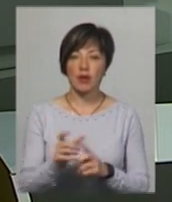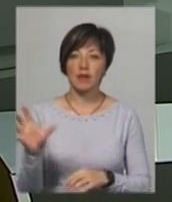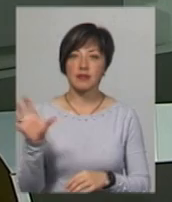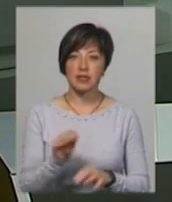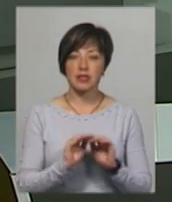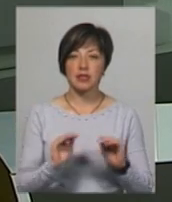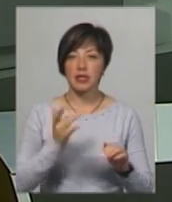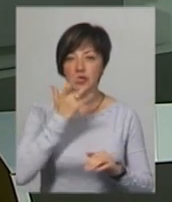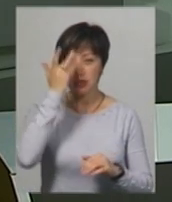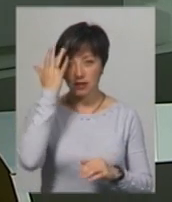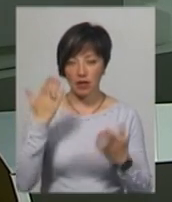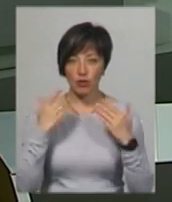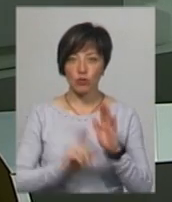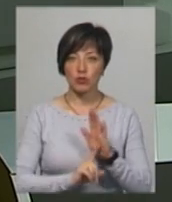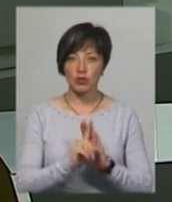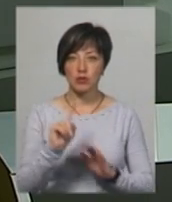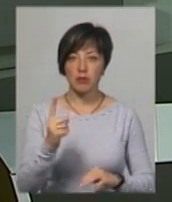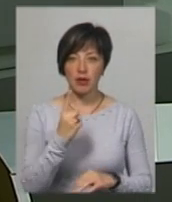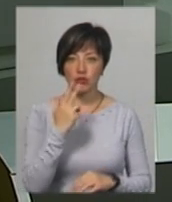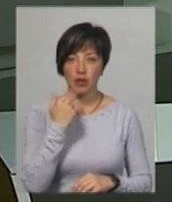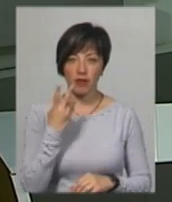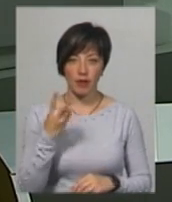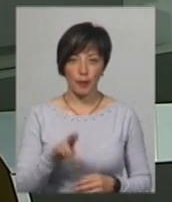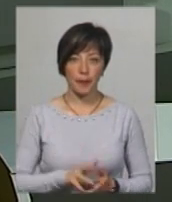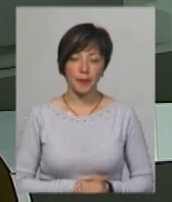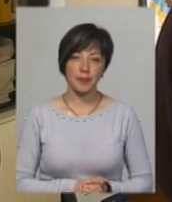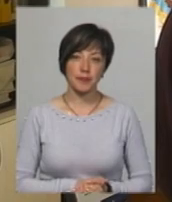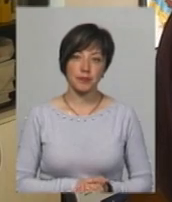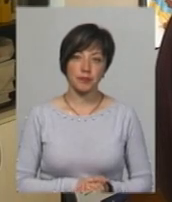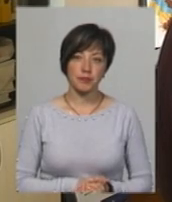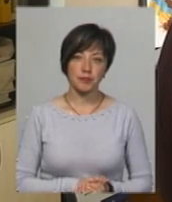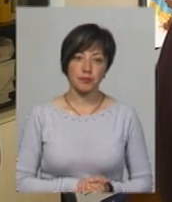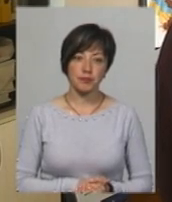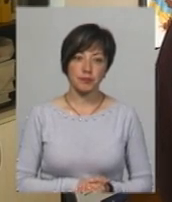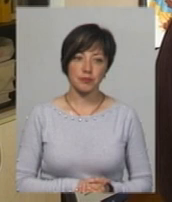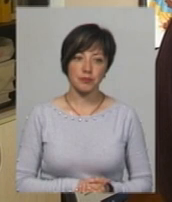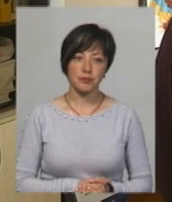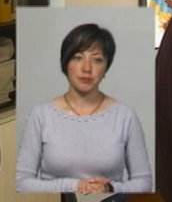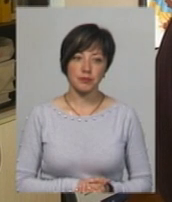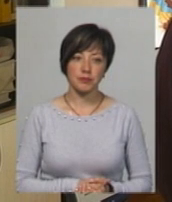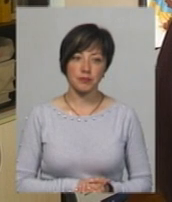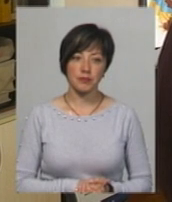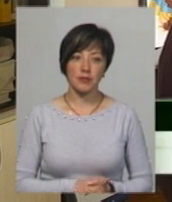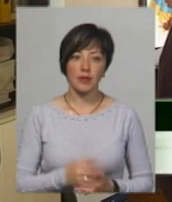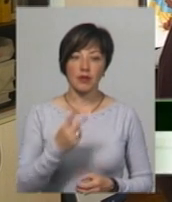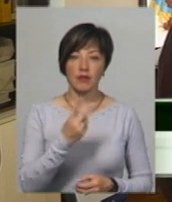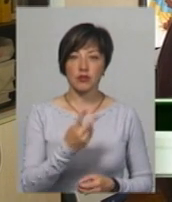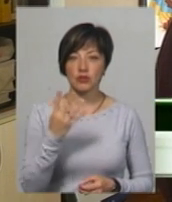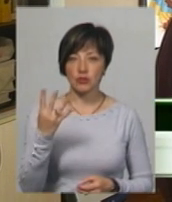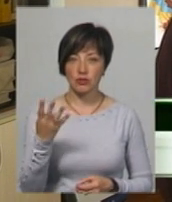всіх школярів літні канікули розпочнуться з 1 червня. В 24 адміністративних